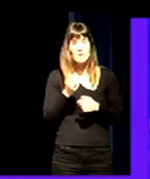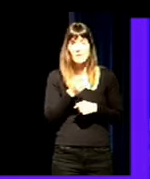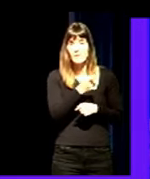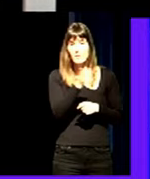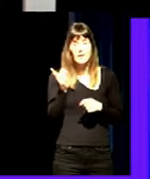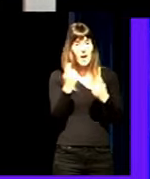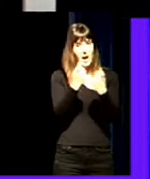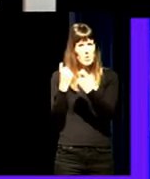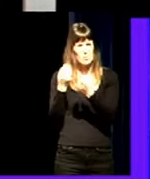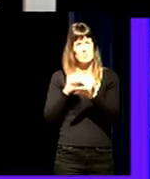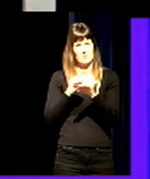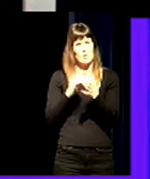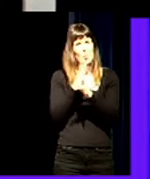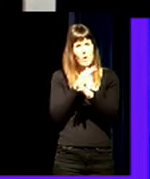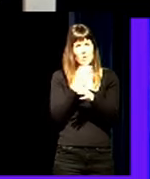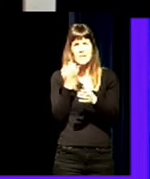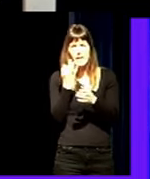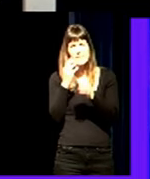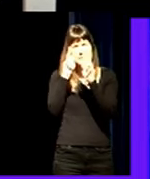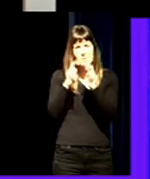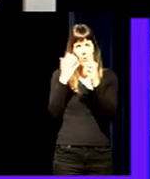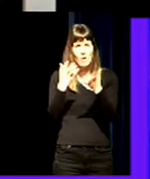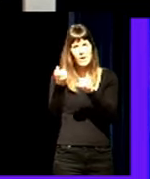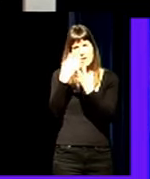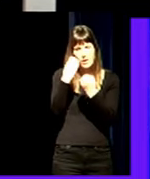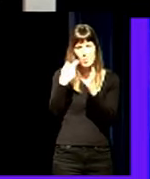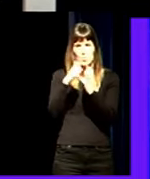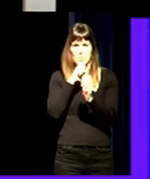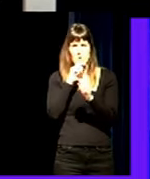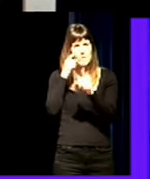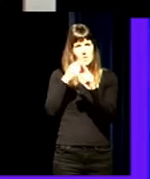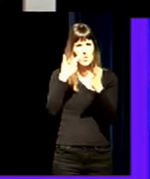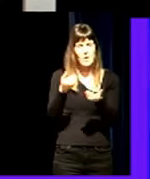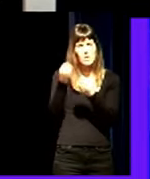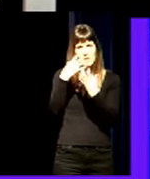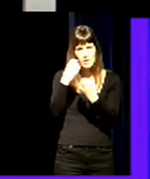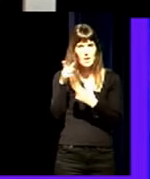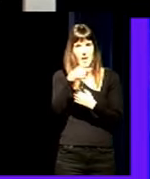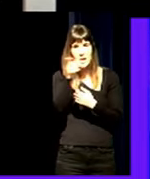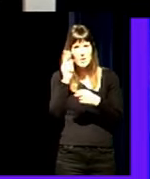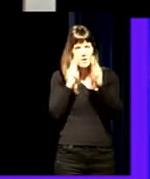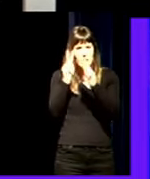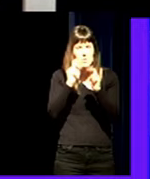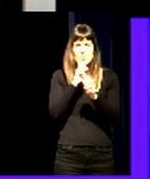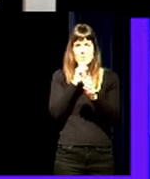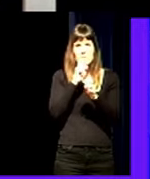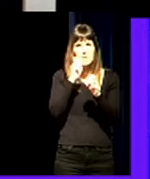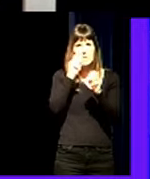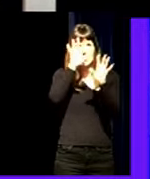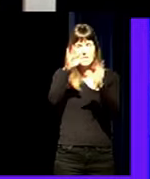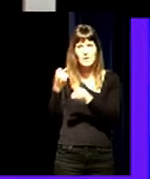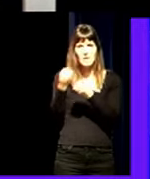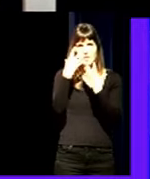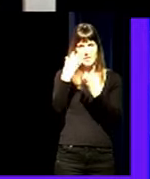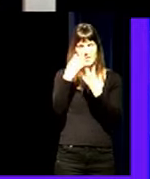zer egiten duten, zertarako zen denen elburua, zer ikusten duten, orduan. Zergatik ez eraman erabiltzen dituztenak eta horren buruz hitz